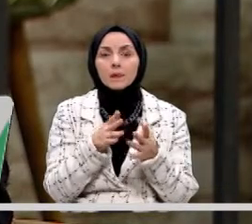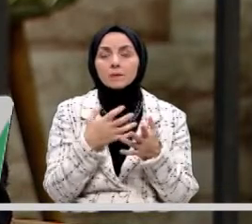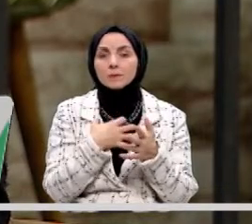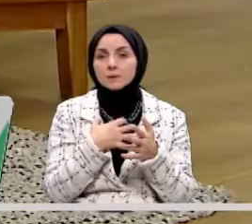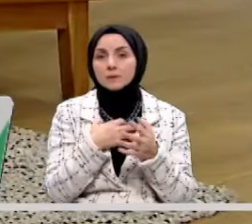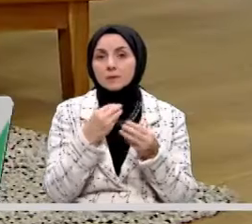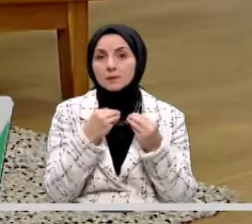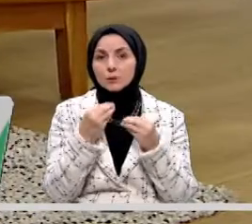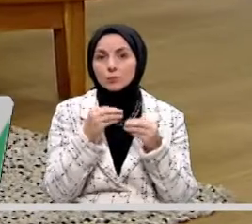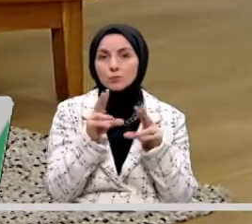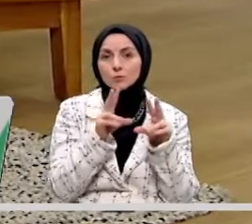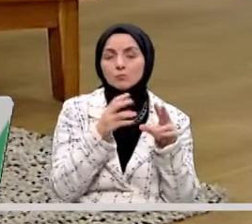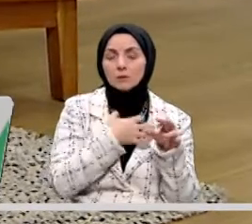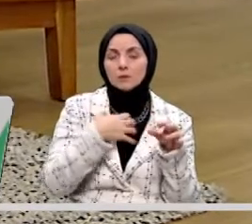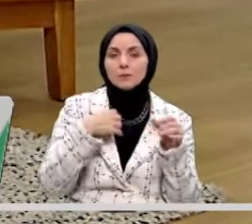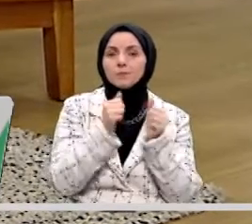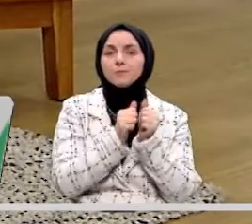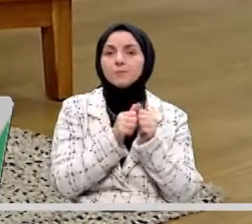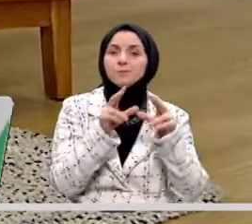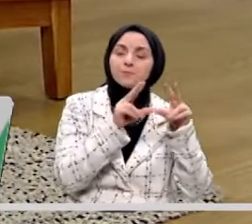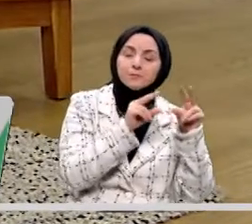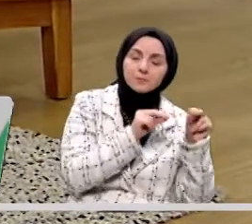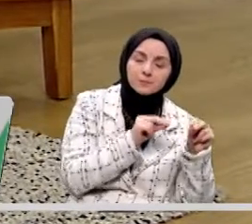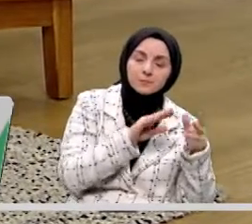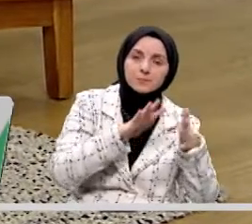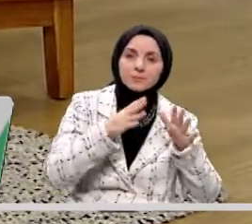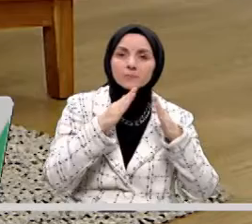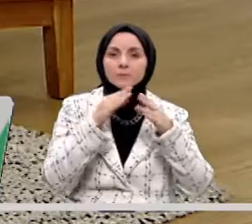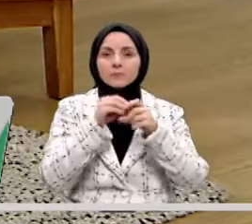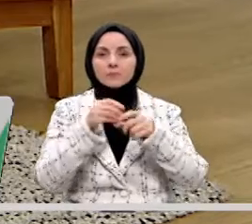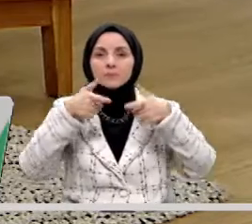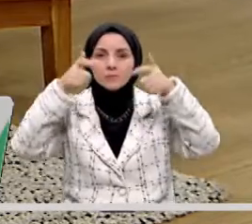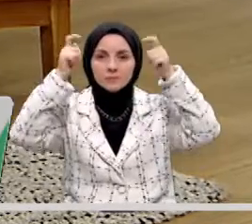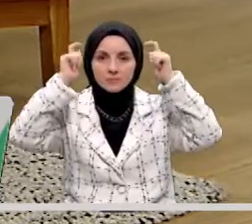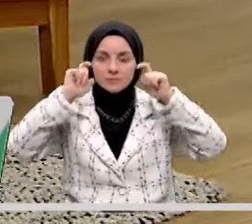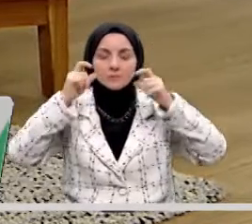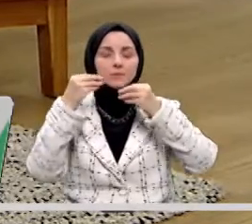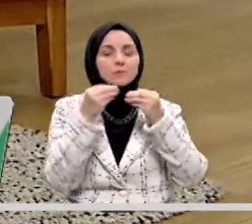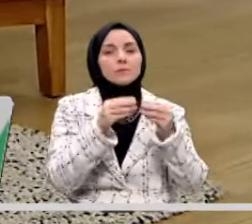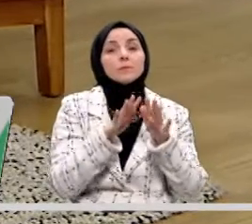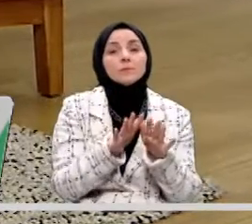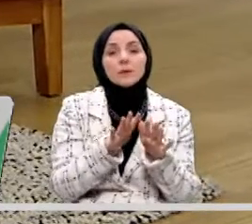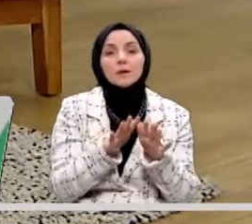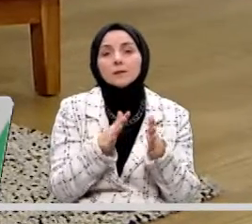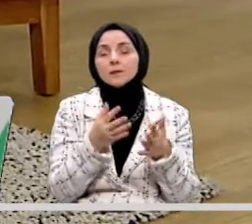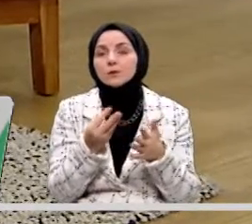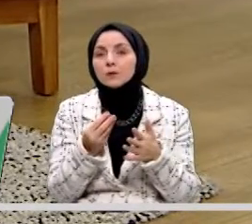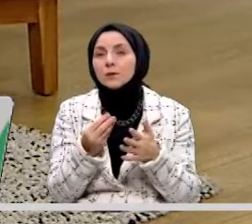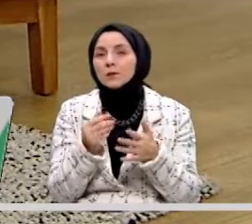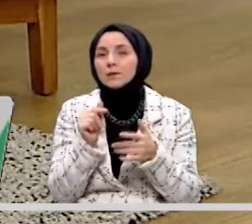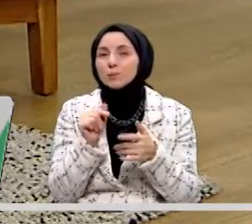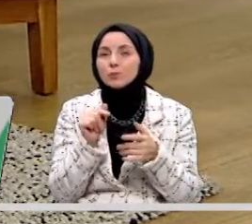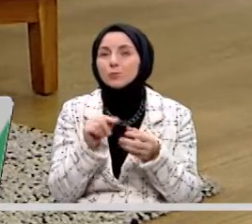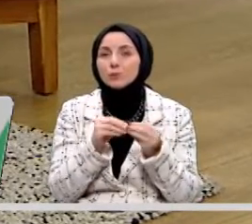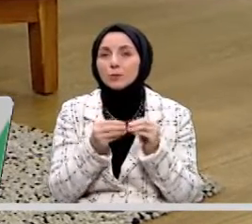anneyledir sorumluluk az verilmiştir ne de anne Hep korku ve kaygıyla bakıyor olabilir çözüm hemen gelelim tesbih çok önemli tespite